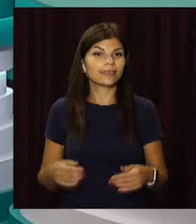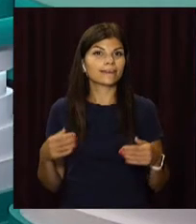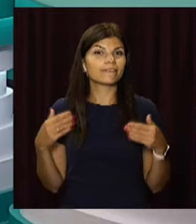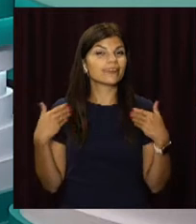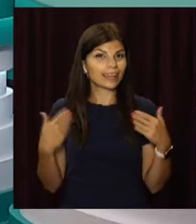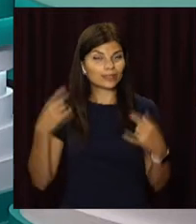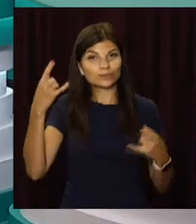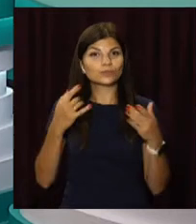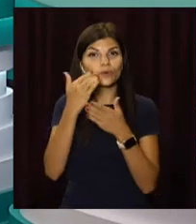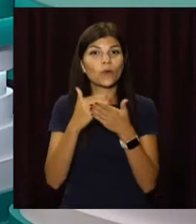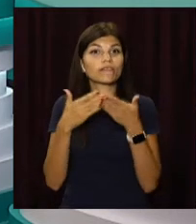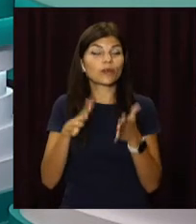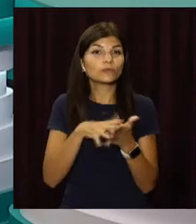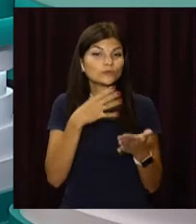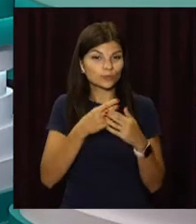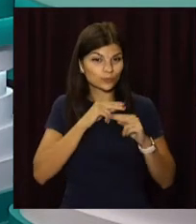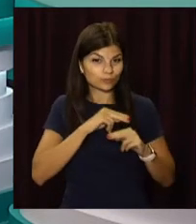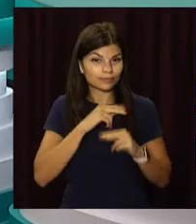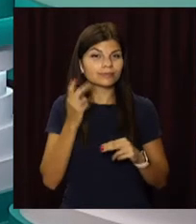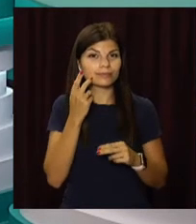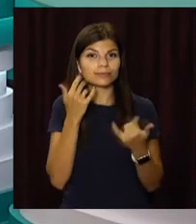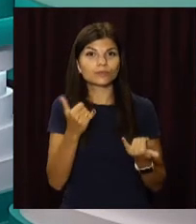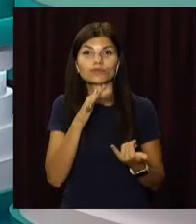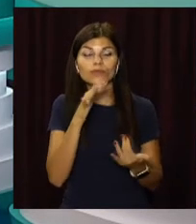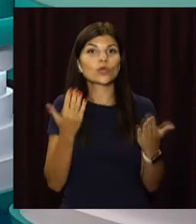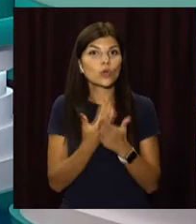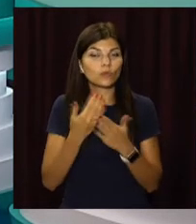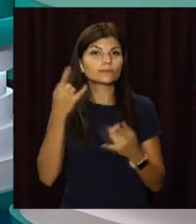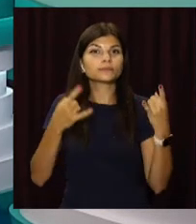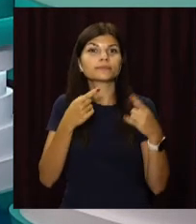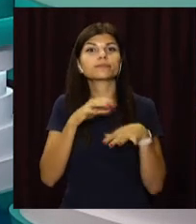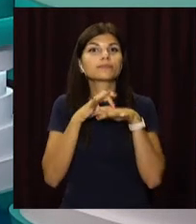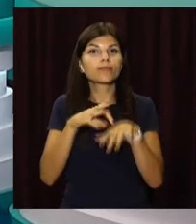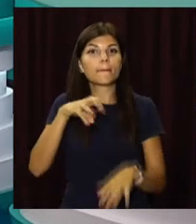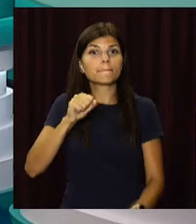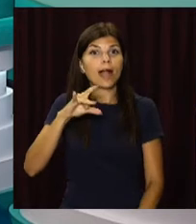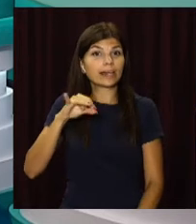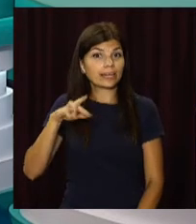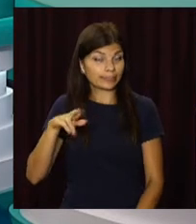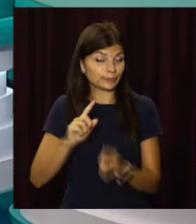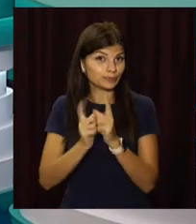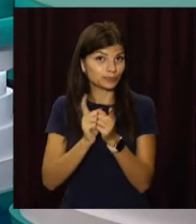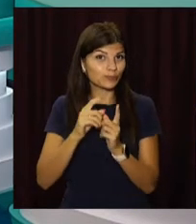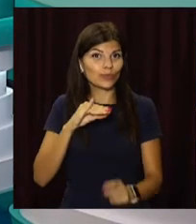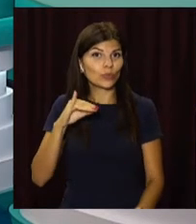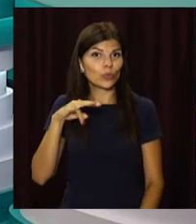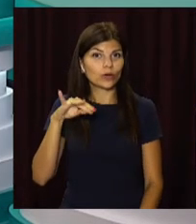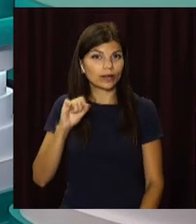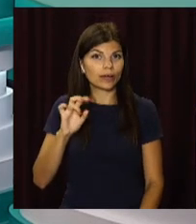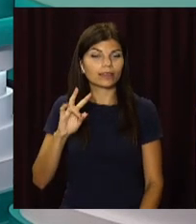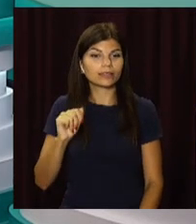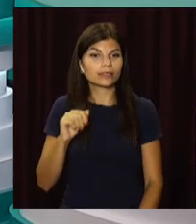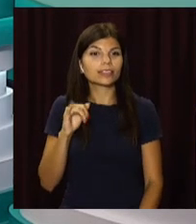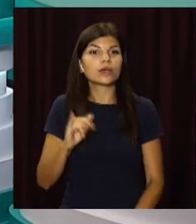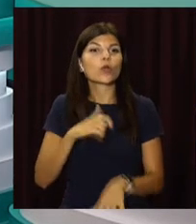Вітаю, відкритий, продовжую свою роботу і, як завжди, у цій порі новини. Для вас працюють Марія Требушенко та сурдоперекладачка Юліана